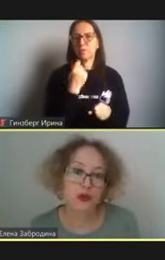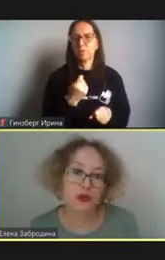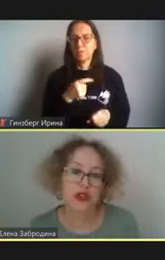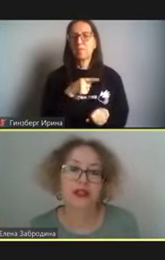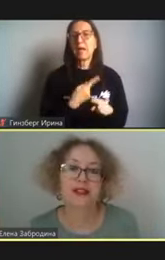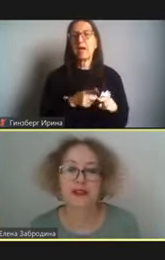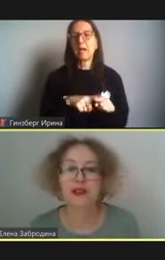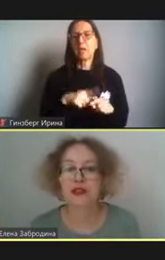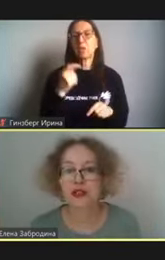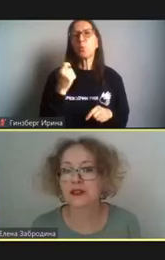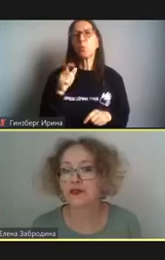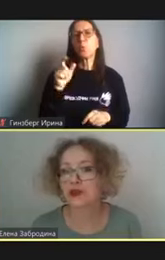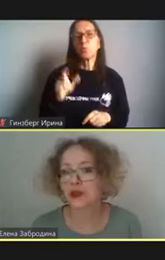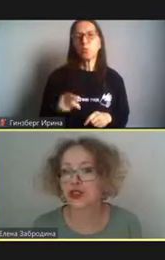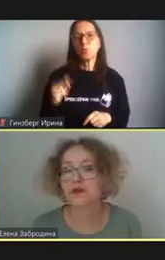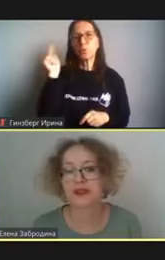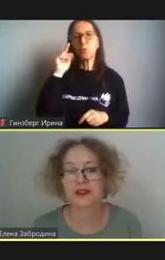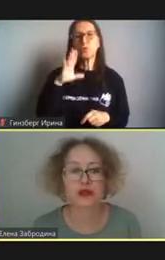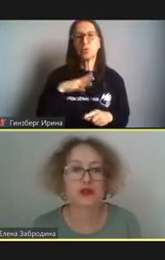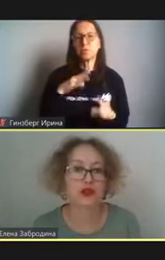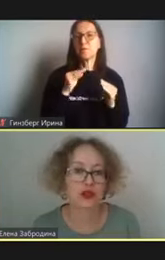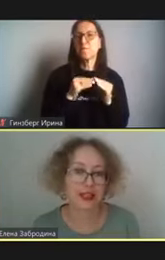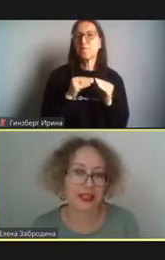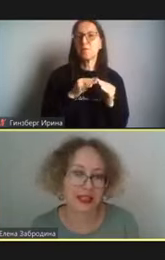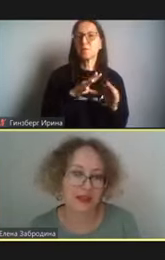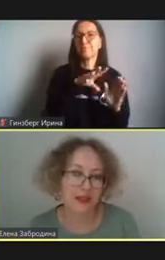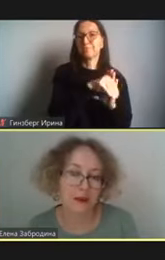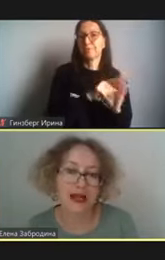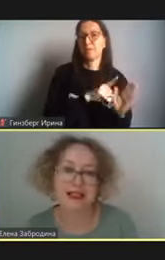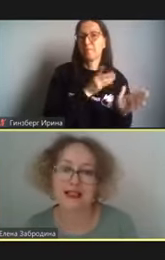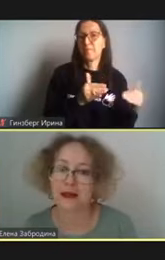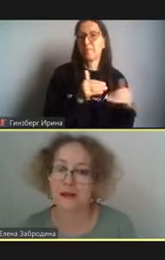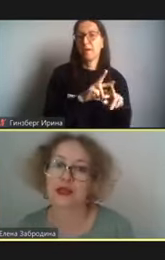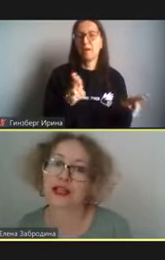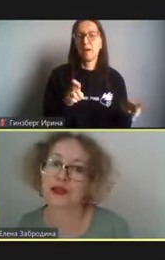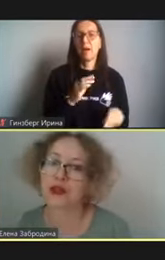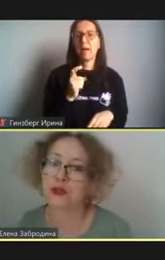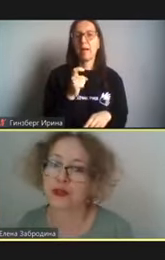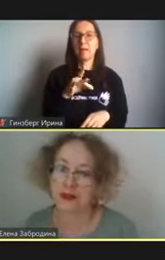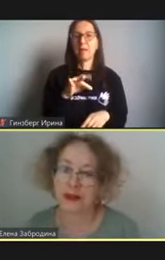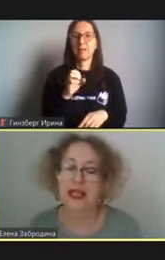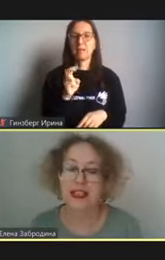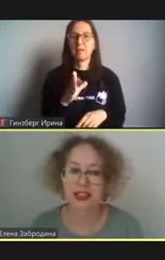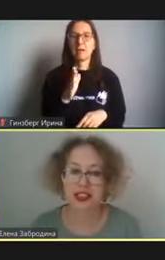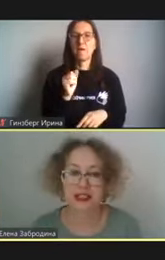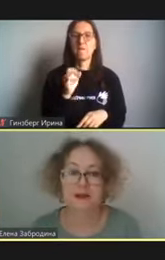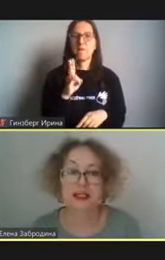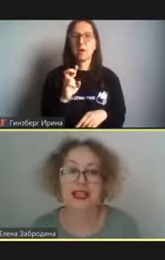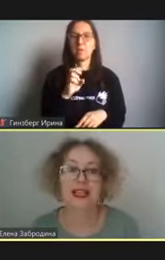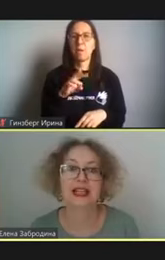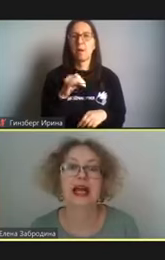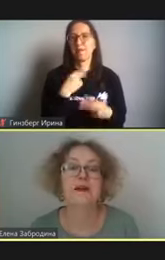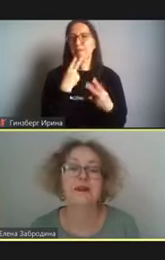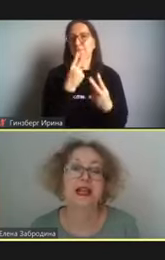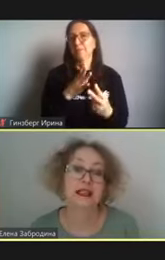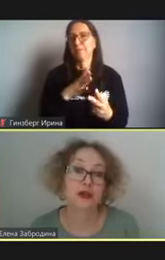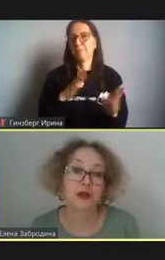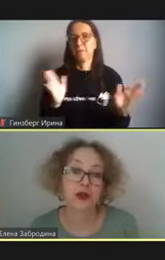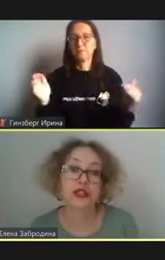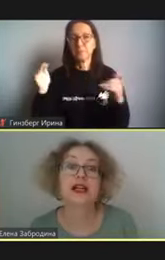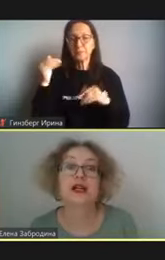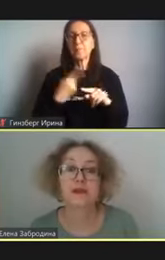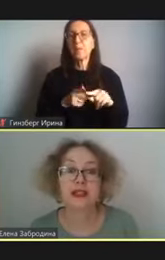Это художник, который учился в той же мастерской, что и Хенрик ван Бален, на работу которого мы с вами сейчас смотрели.